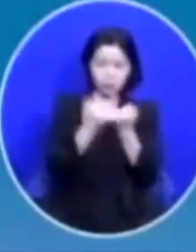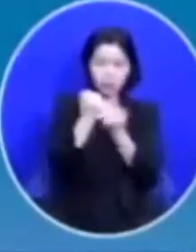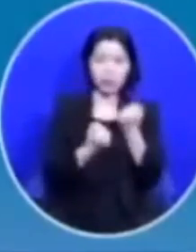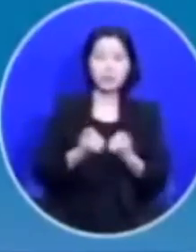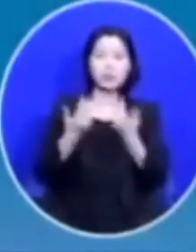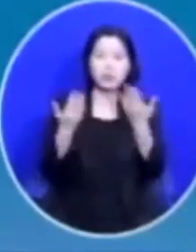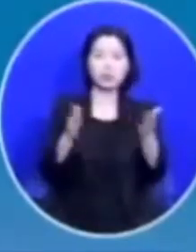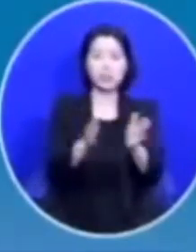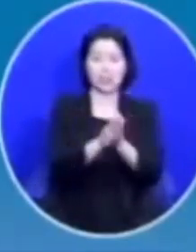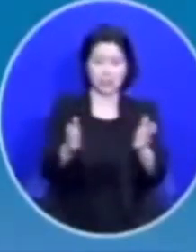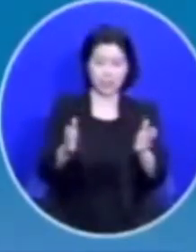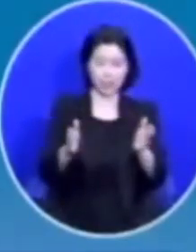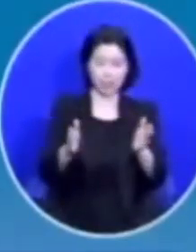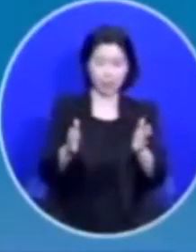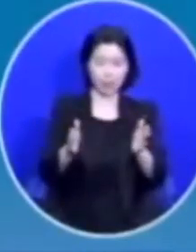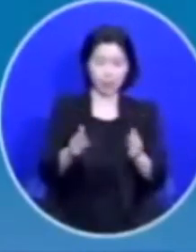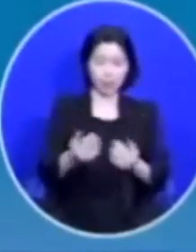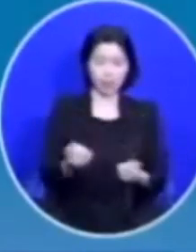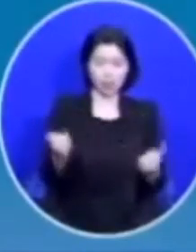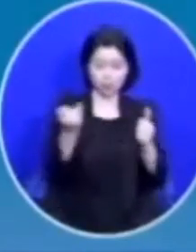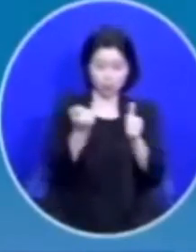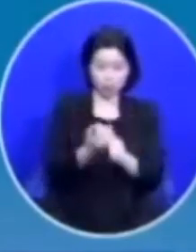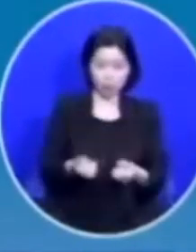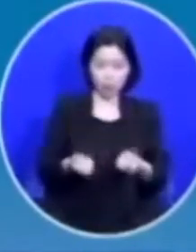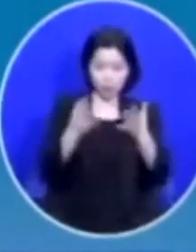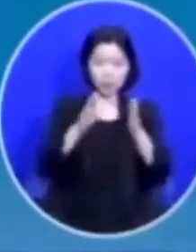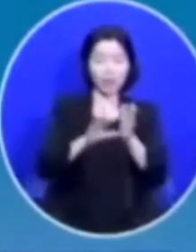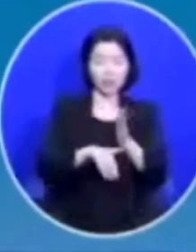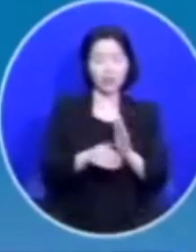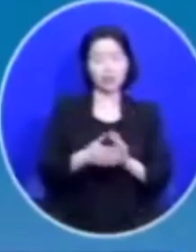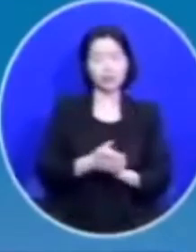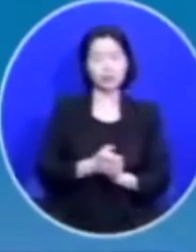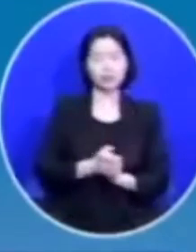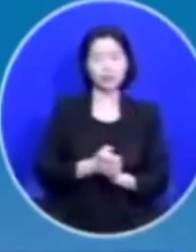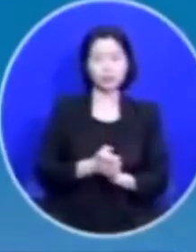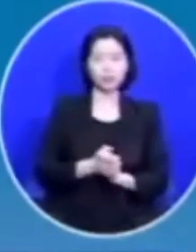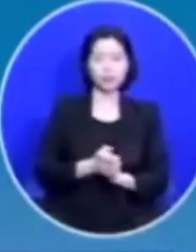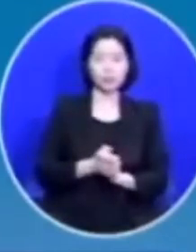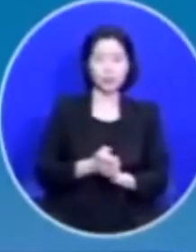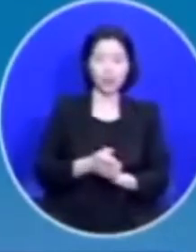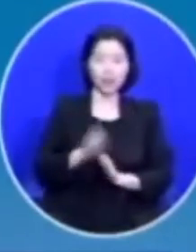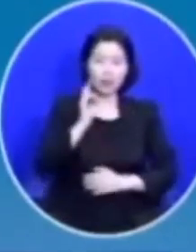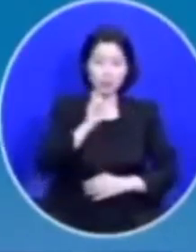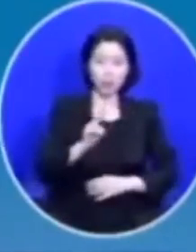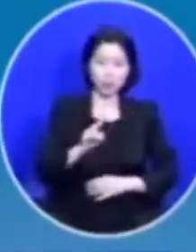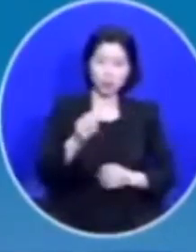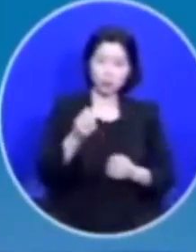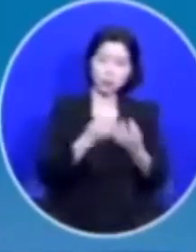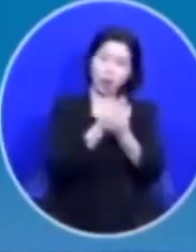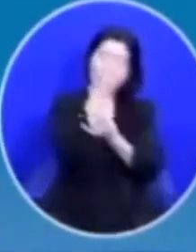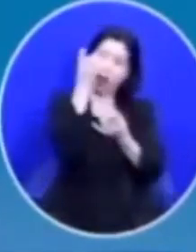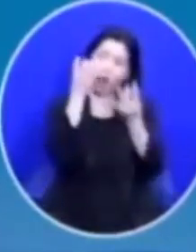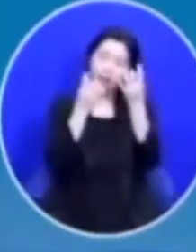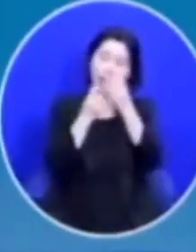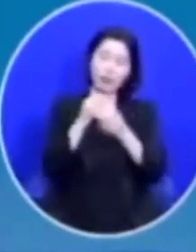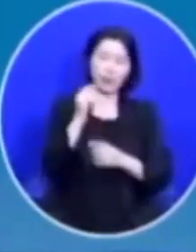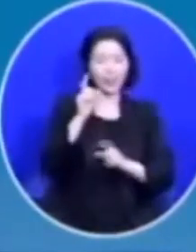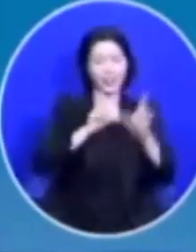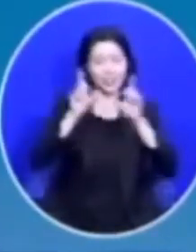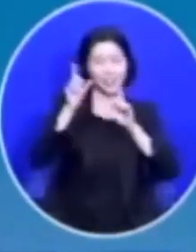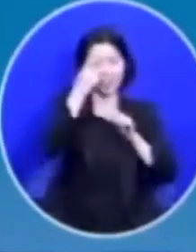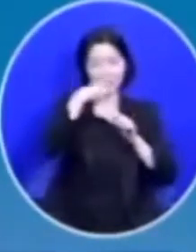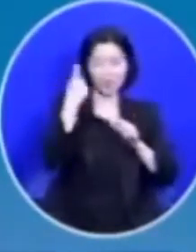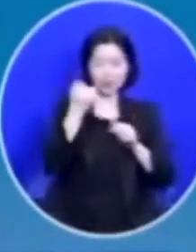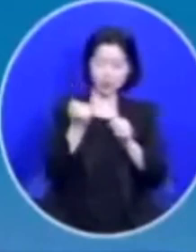주기 시작을 했다고 합니다 결혼식 주례를 할 때 아주 황홀한 표정을 하고 있는